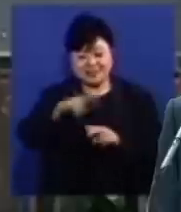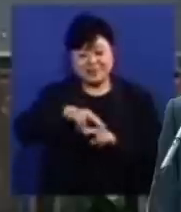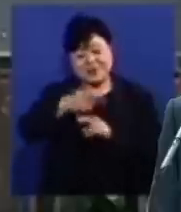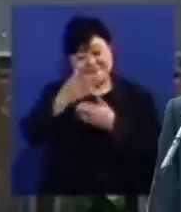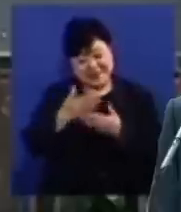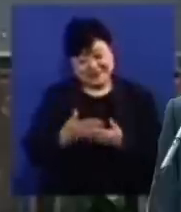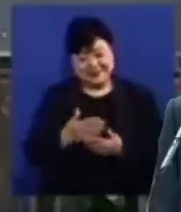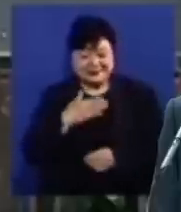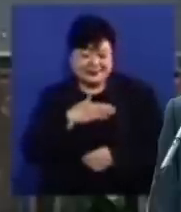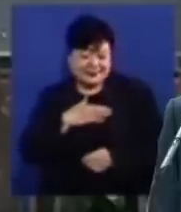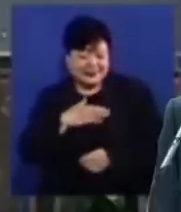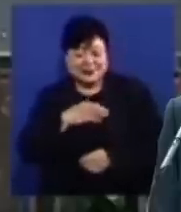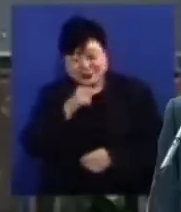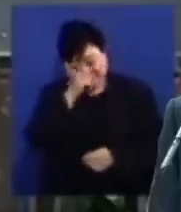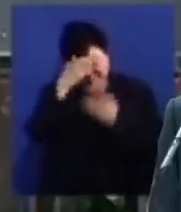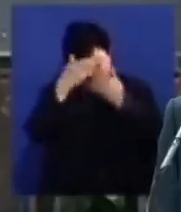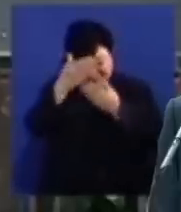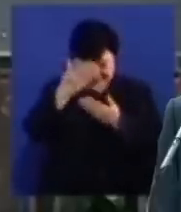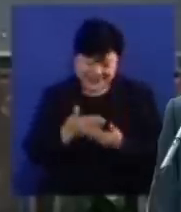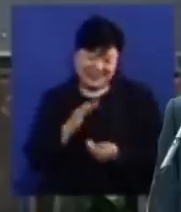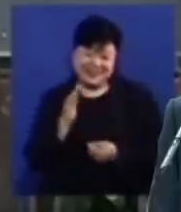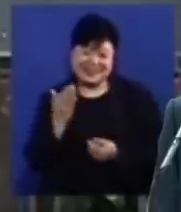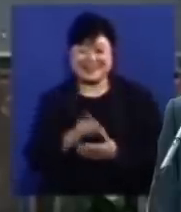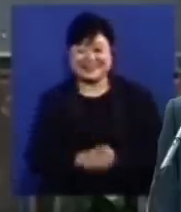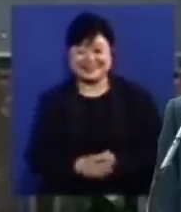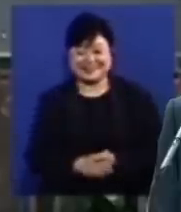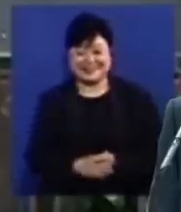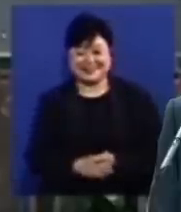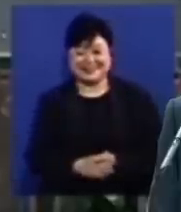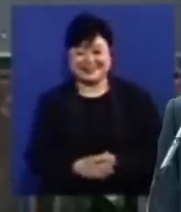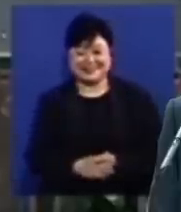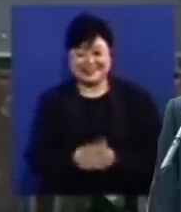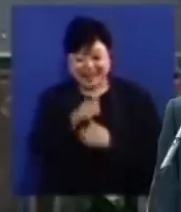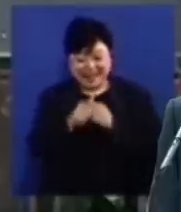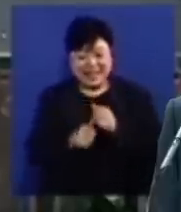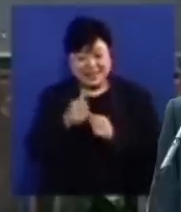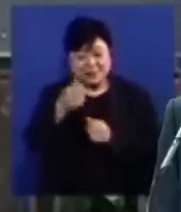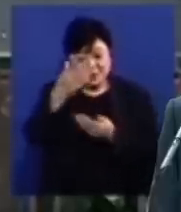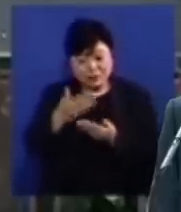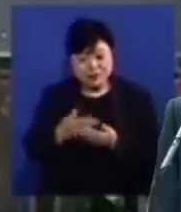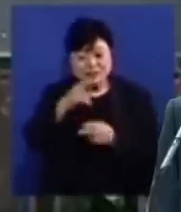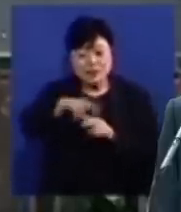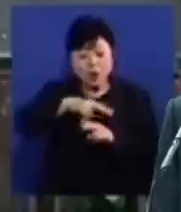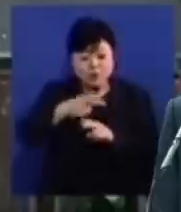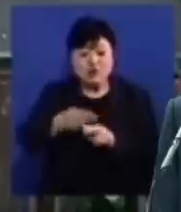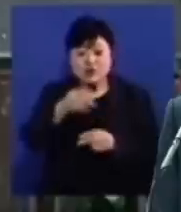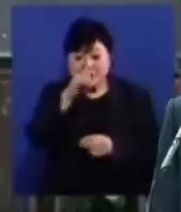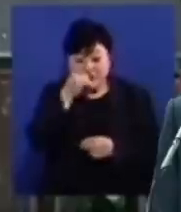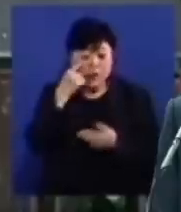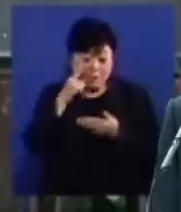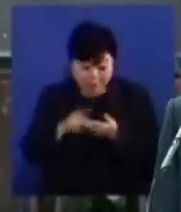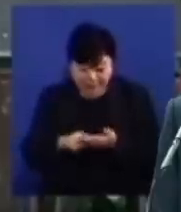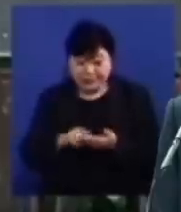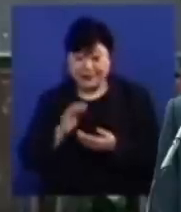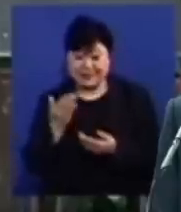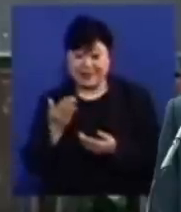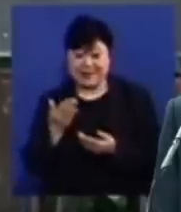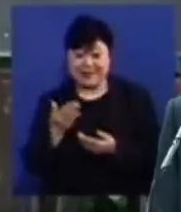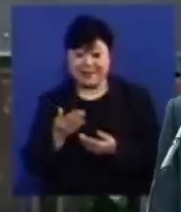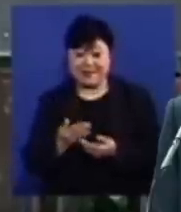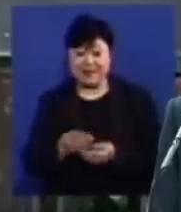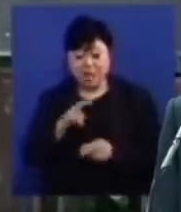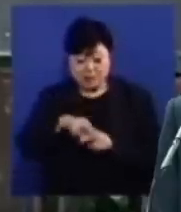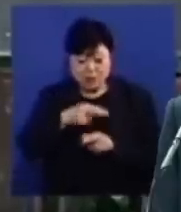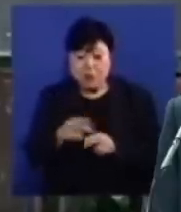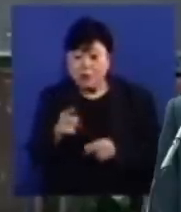선물은 공짜로 받는 것입니다. 그런데 하나님이 주신 선물이 있다는 것을 발견하는 것입니다. 그 선물이